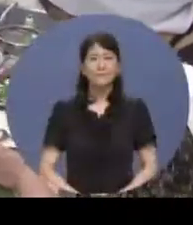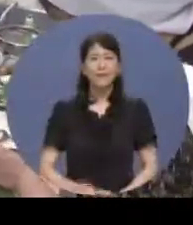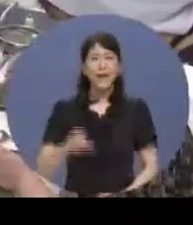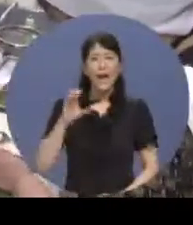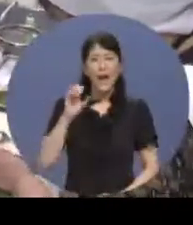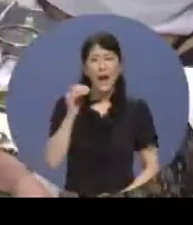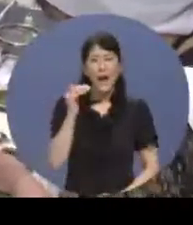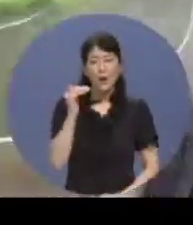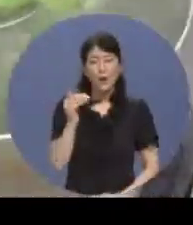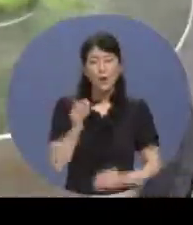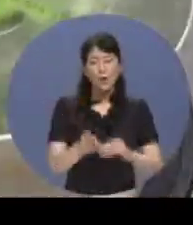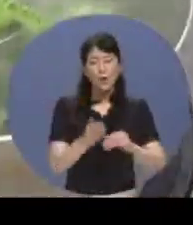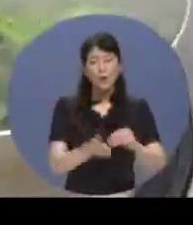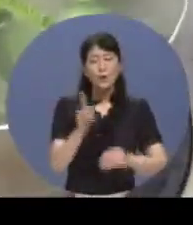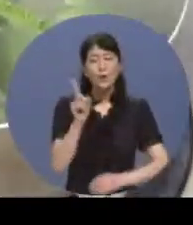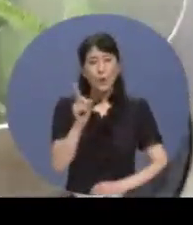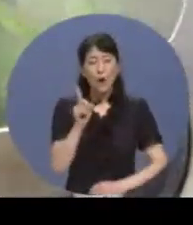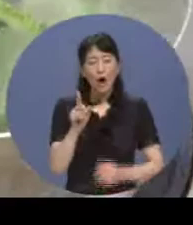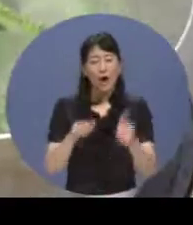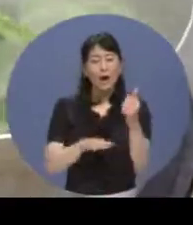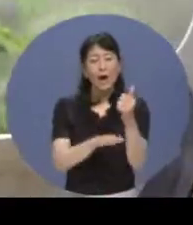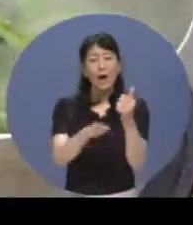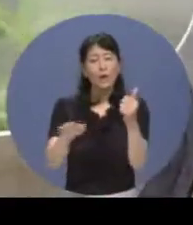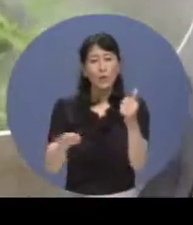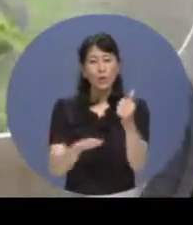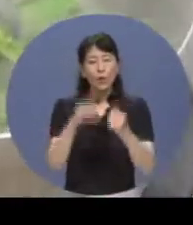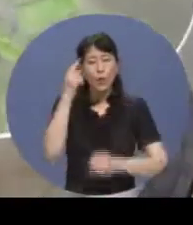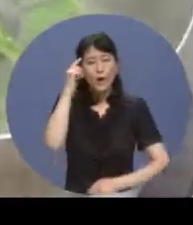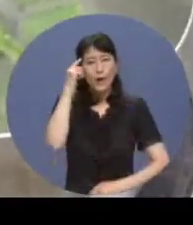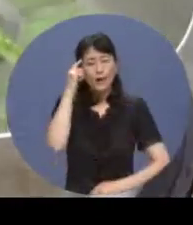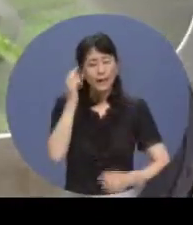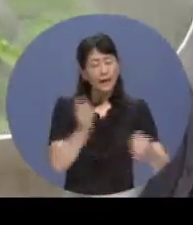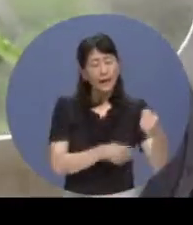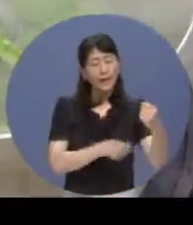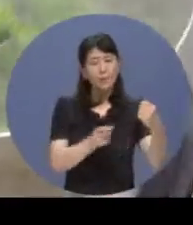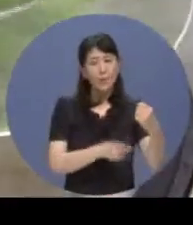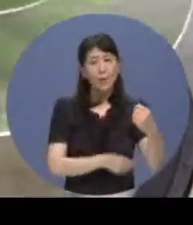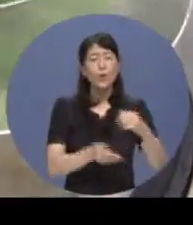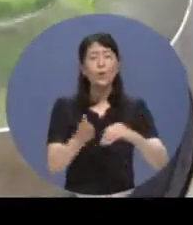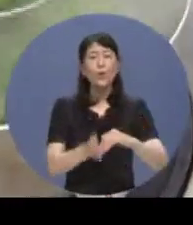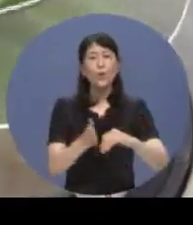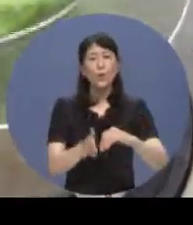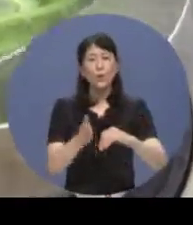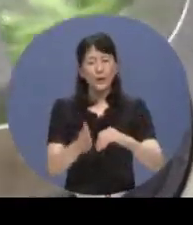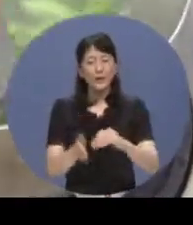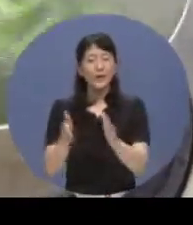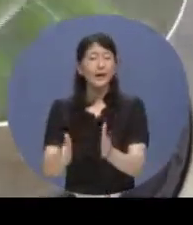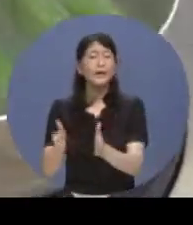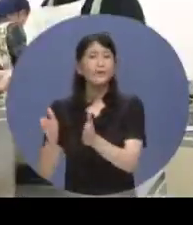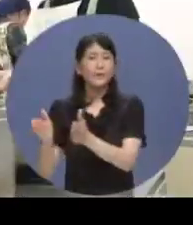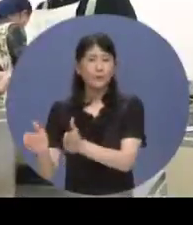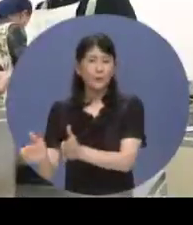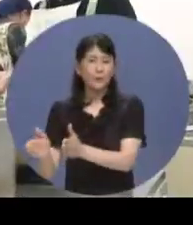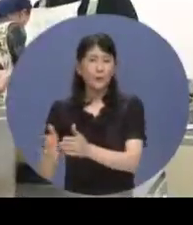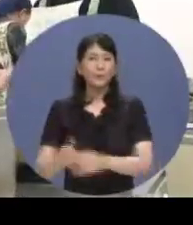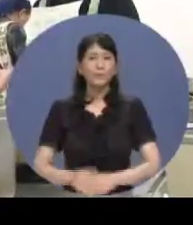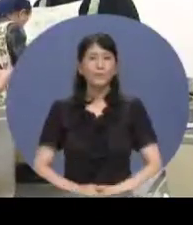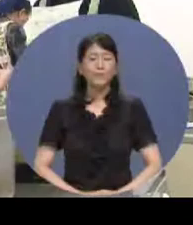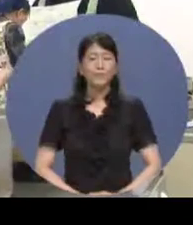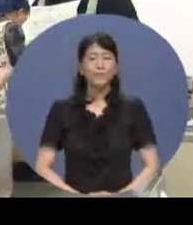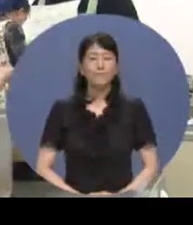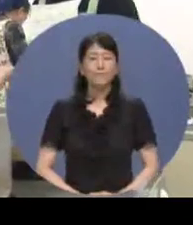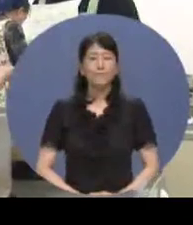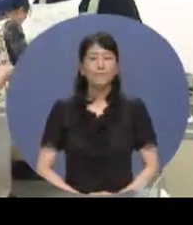エコ料理とは、環境のことを考えて買い物、料理、片付けをすること。